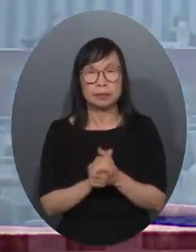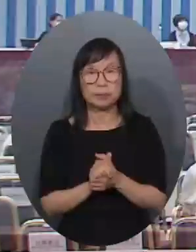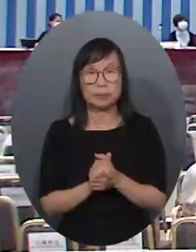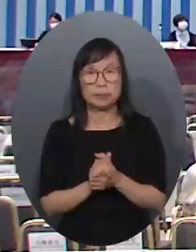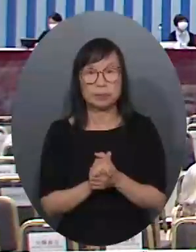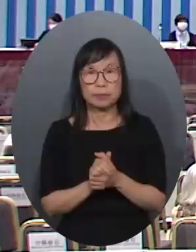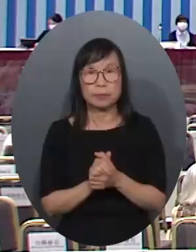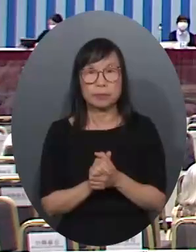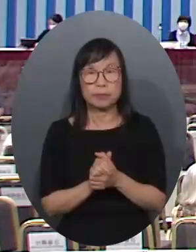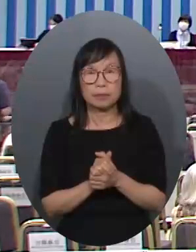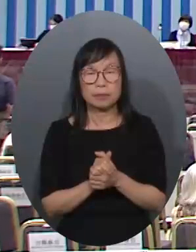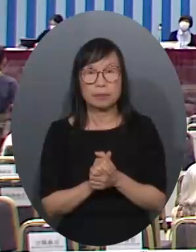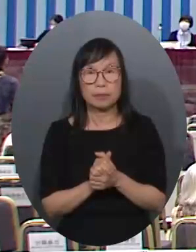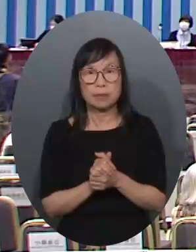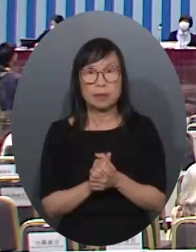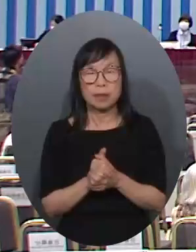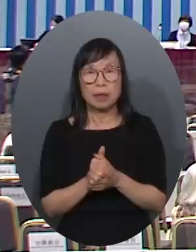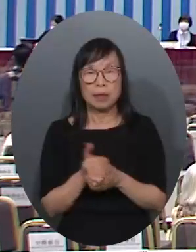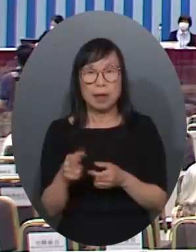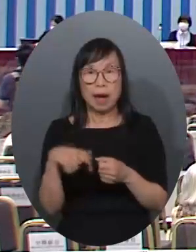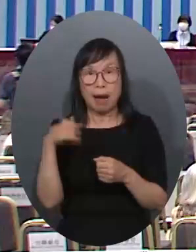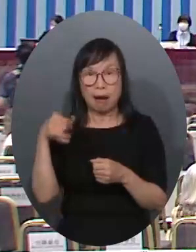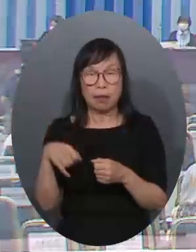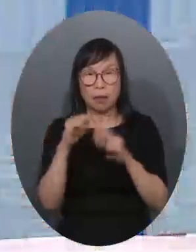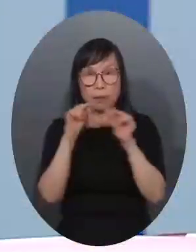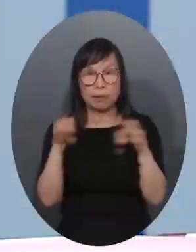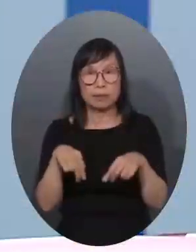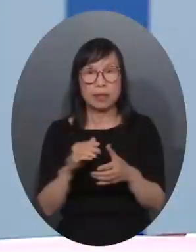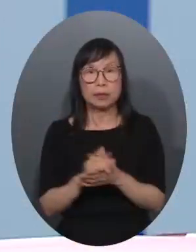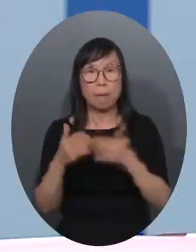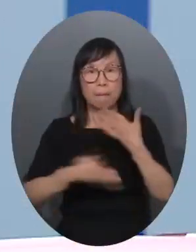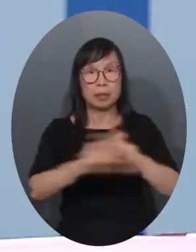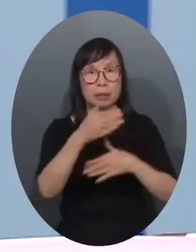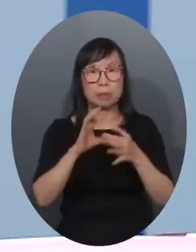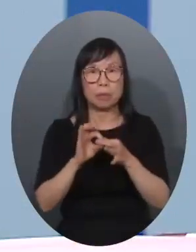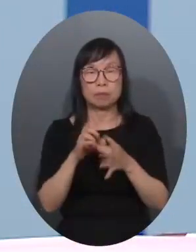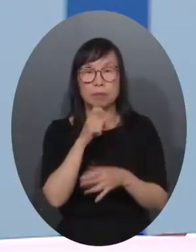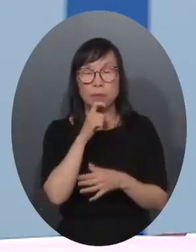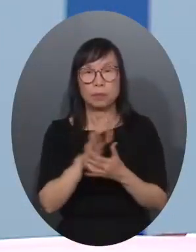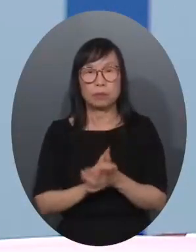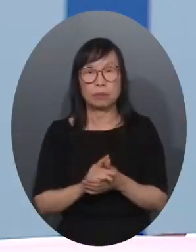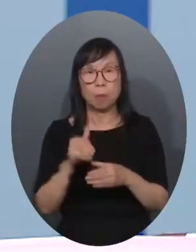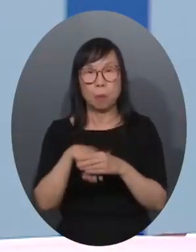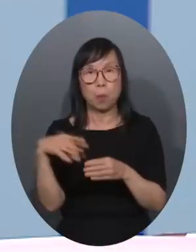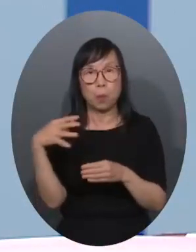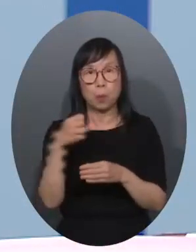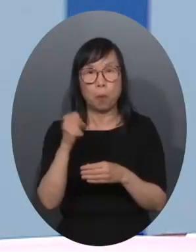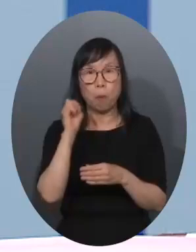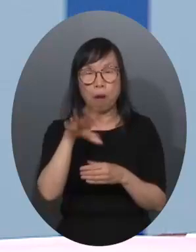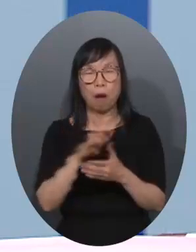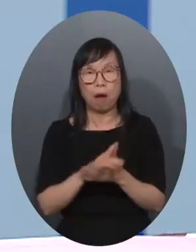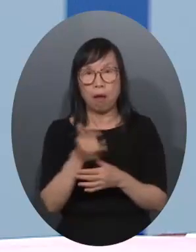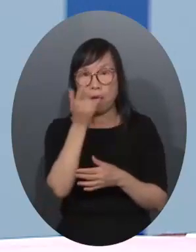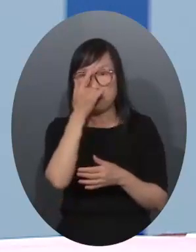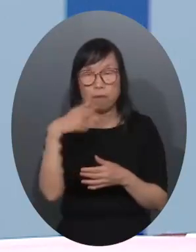該。 唔該。再下一個問題咧，亦都係同物業有關嘅。有股東就提出就係就住德福